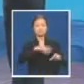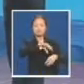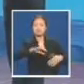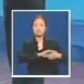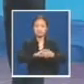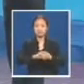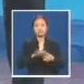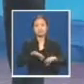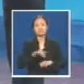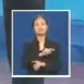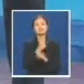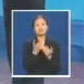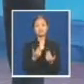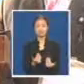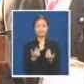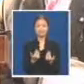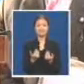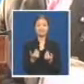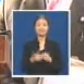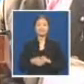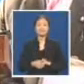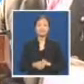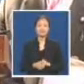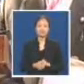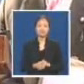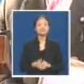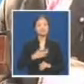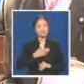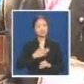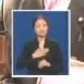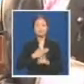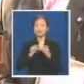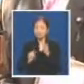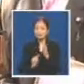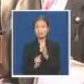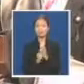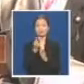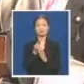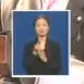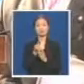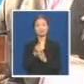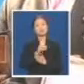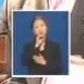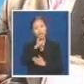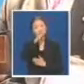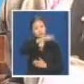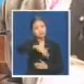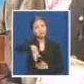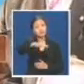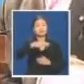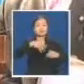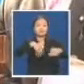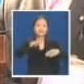วันนี้ผมอยากจะเริ่มต้นเรียนพี่น้อง ประชาชนทุกท่าน